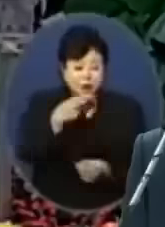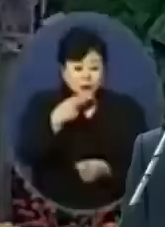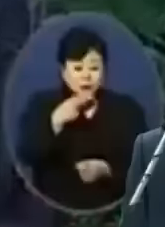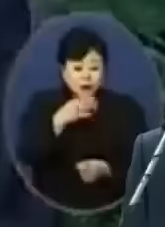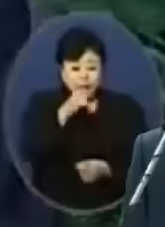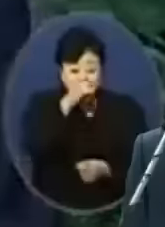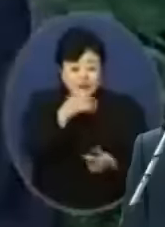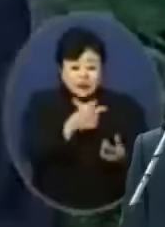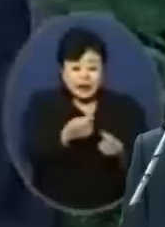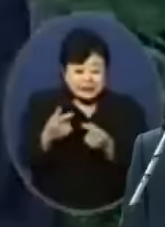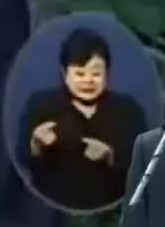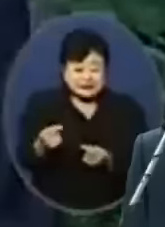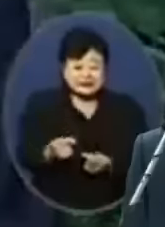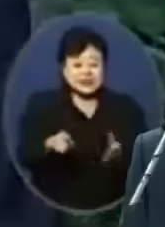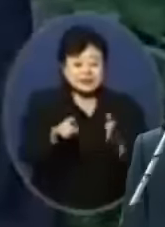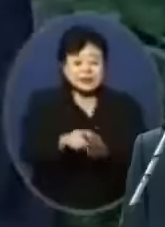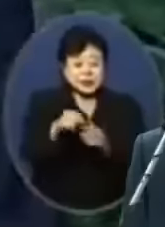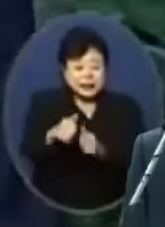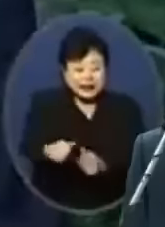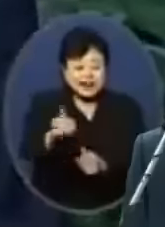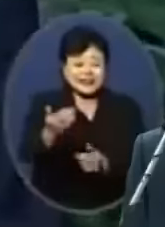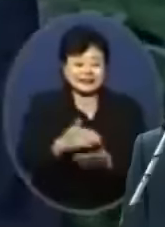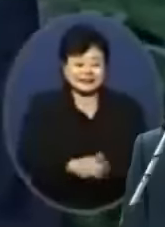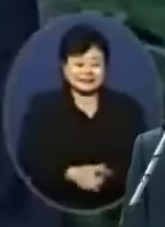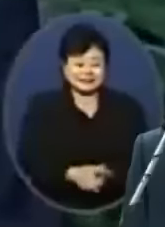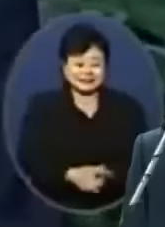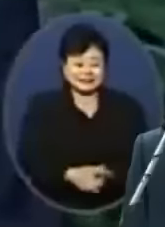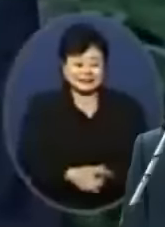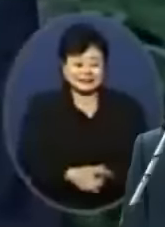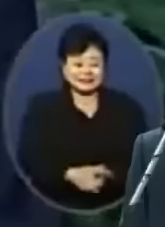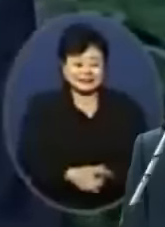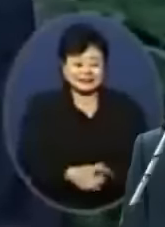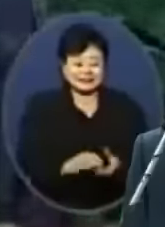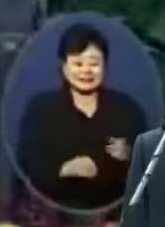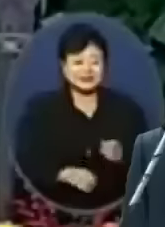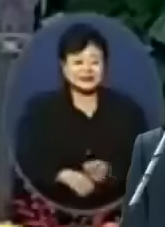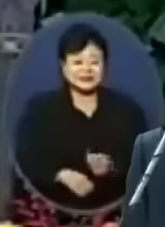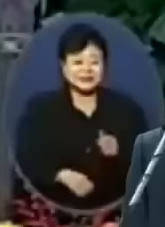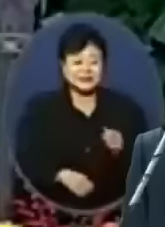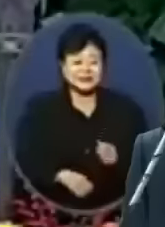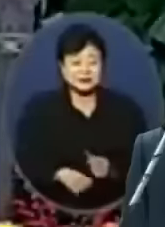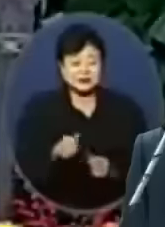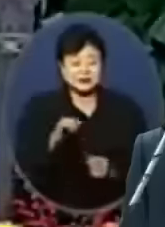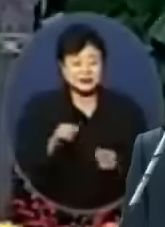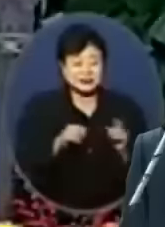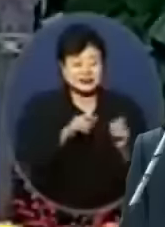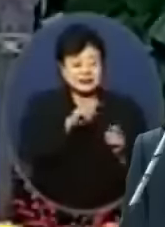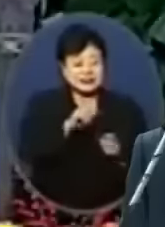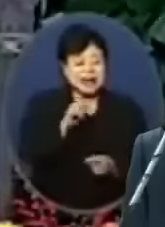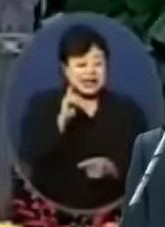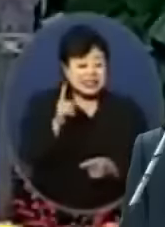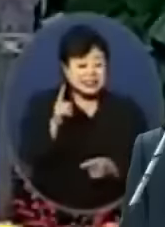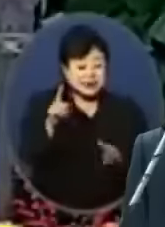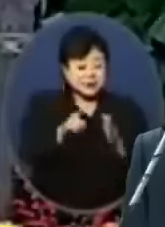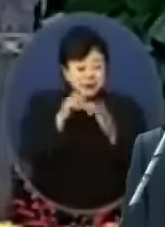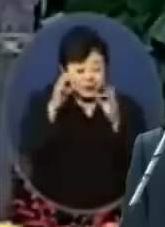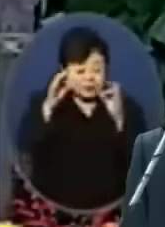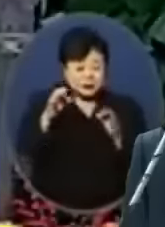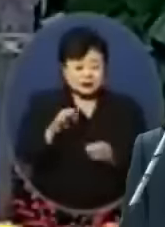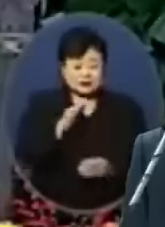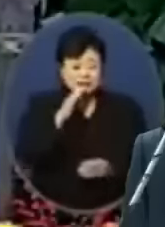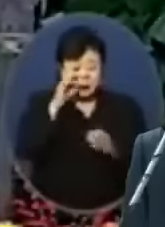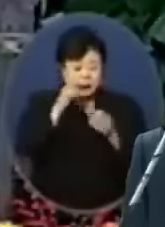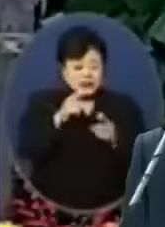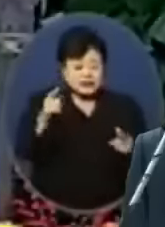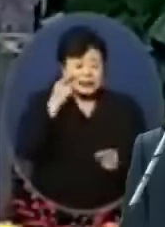것을 있는 것 같이 믿고 따라야 되는 것입니다. 히브리서 11장 1절로 3절에 믿음은 바라는 것들의 실상이요 보이지 않은 것들의